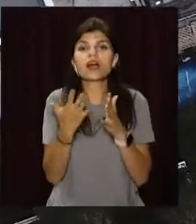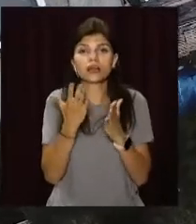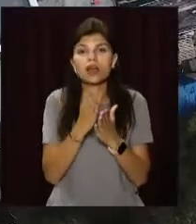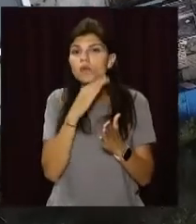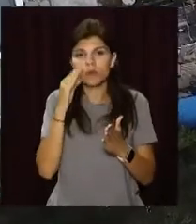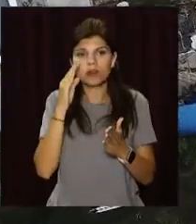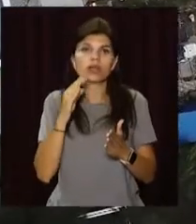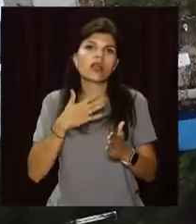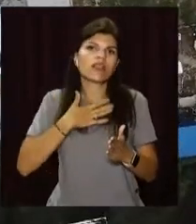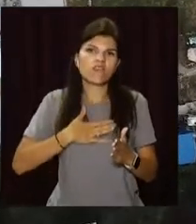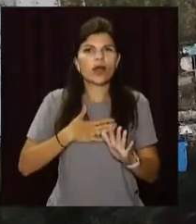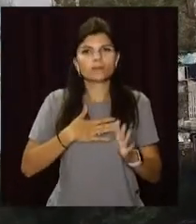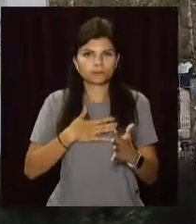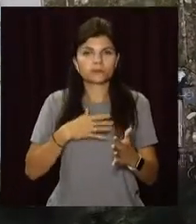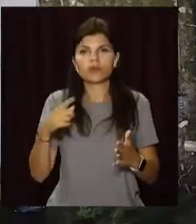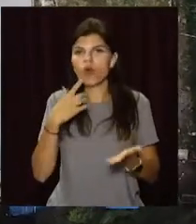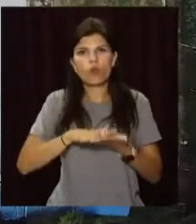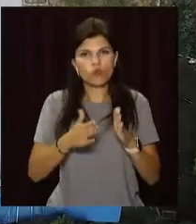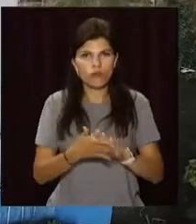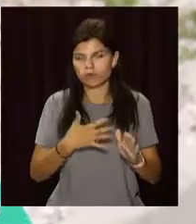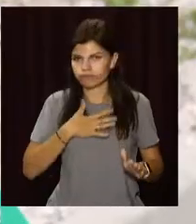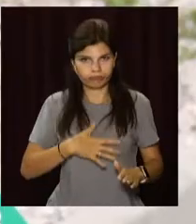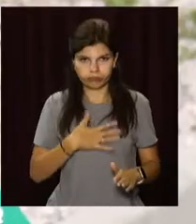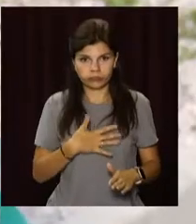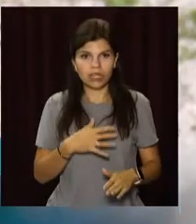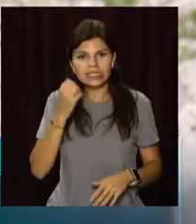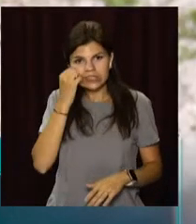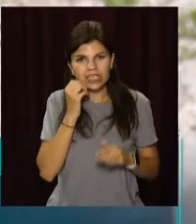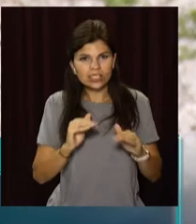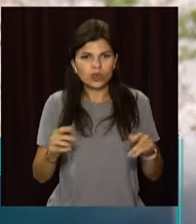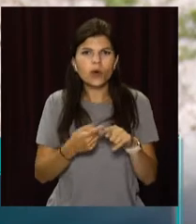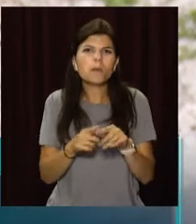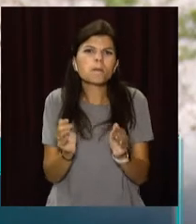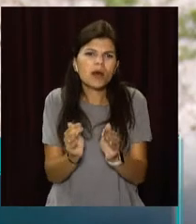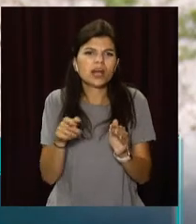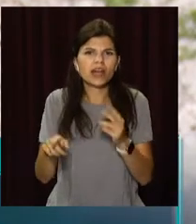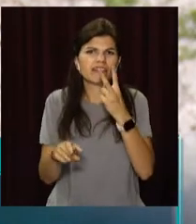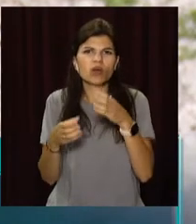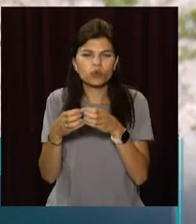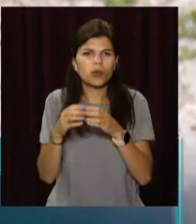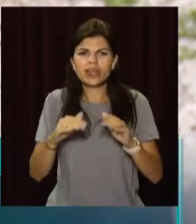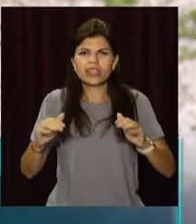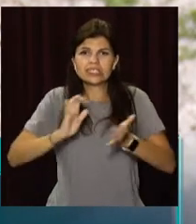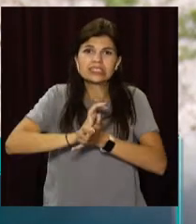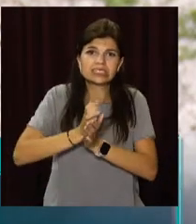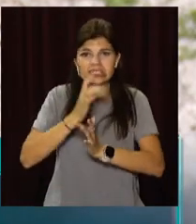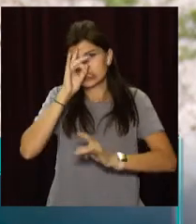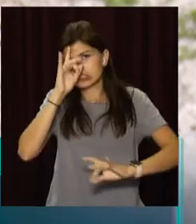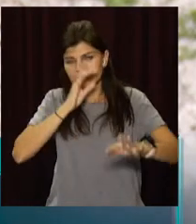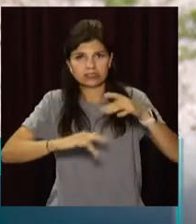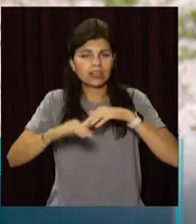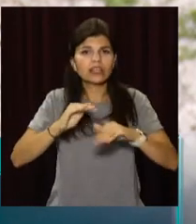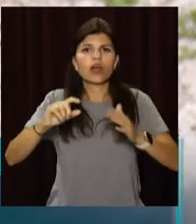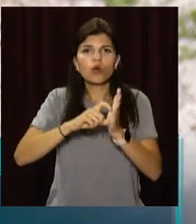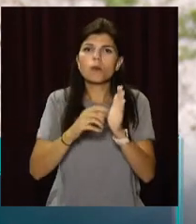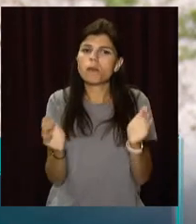батьки не надто задоволені. Кажуть, умови не найкращі. Старий садочок, він дуже маленький. Там дві групи, дітки не поміщаються. Комната